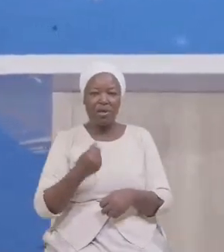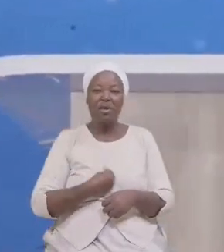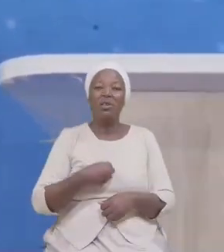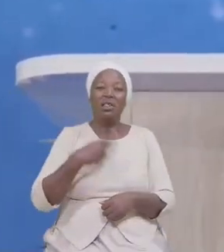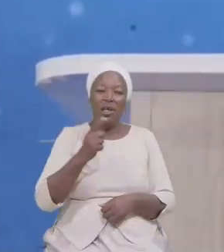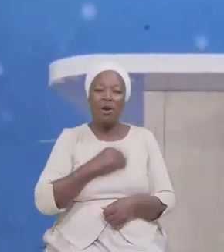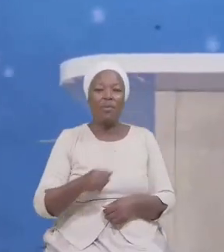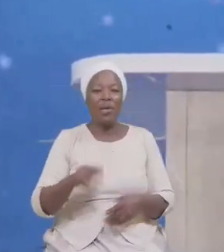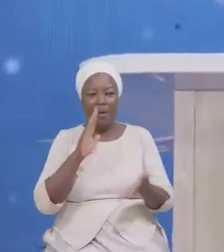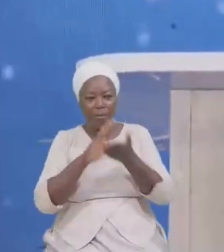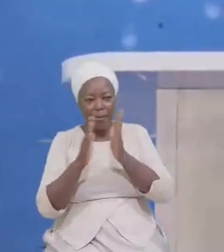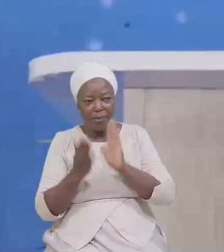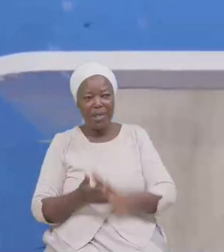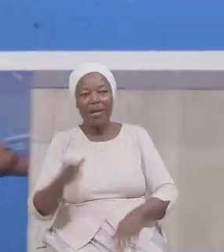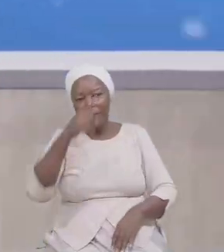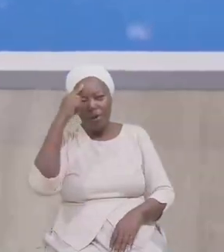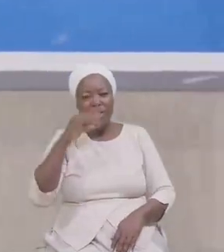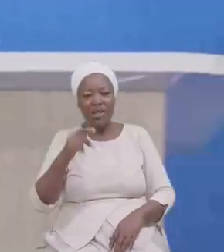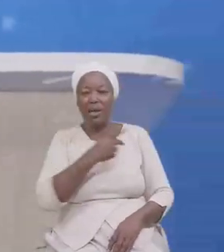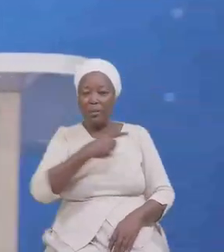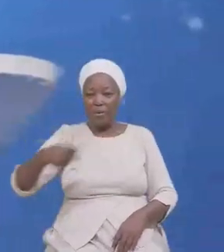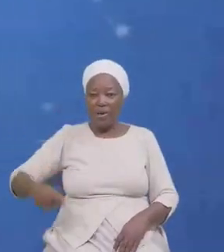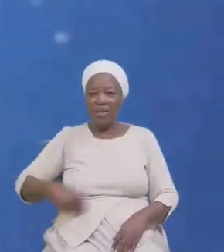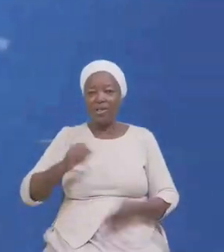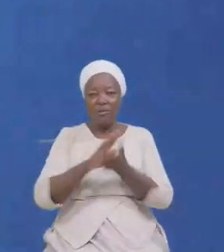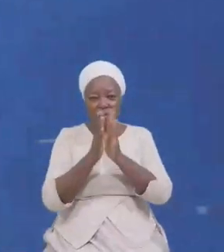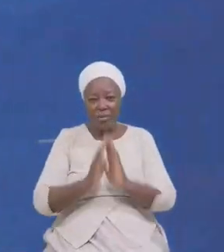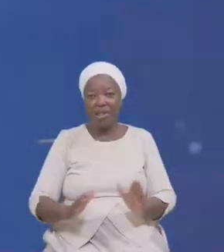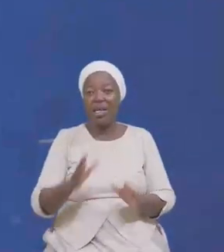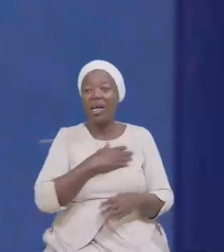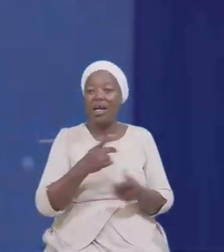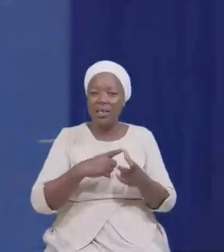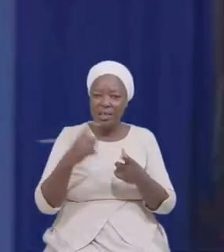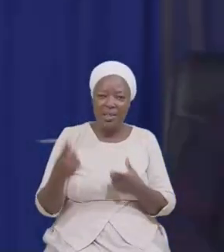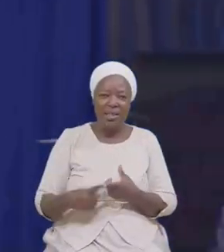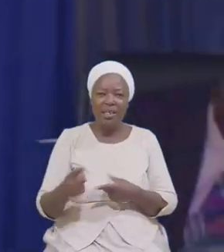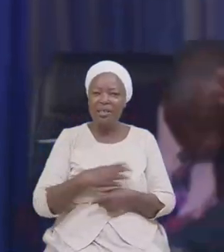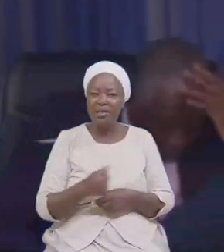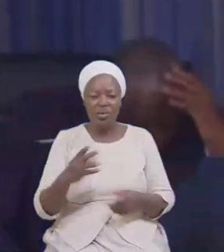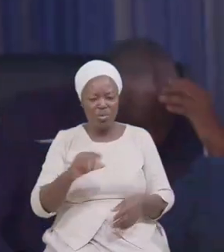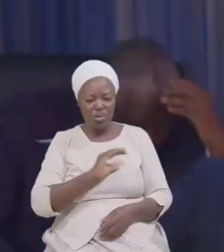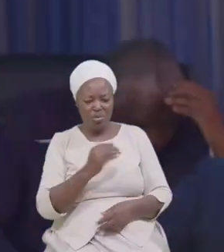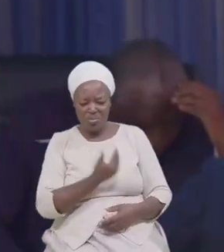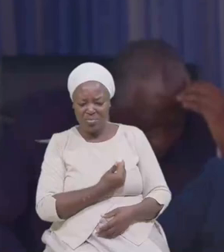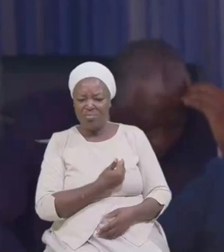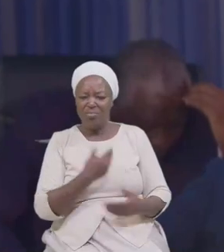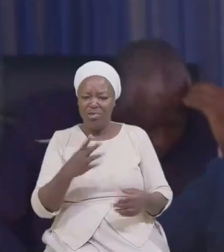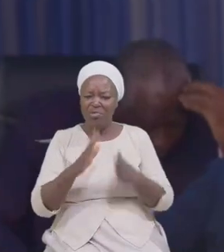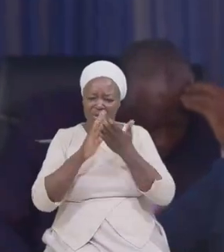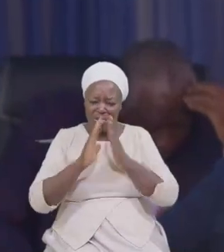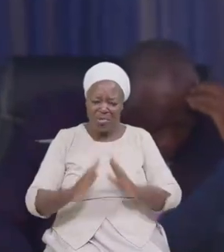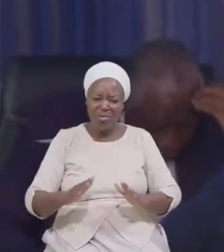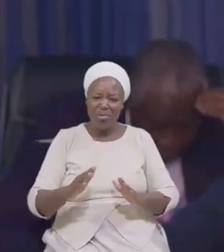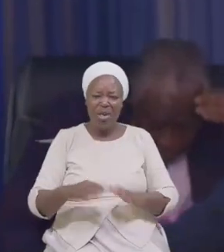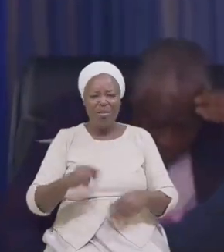Si nous n'avons pas la paix, est-ce qu'il y a le prince là? Il n'y a pas la paix dans l'âme, il n'y a pas le repos dans l'âme. Si le cœur palpite à